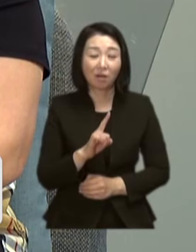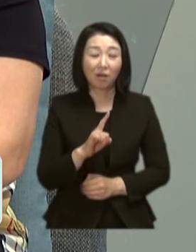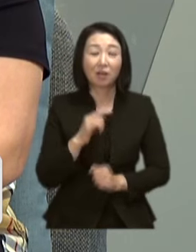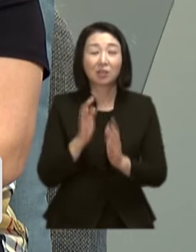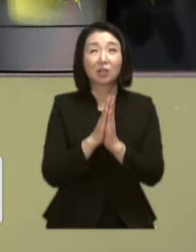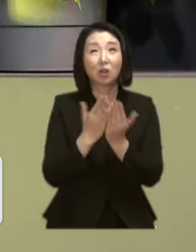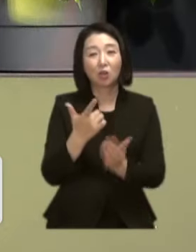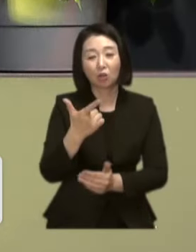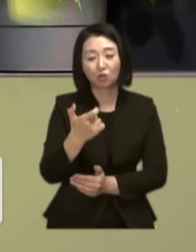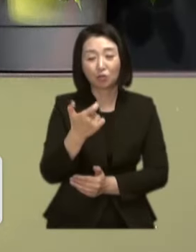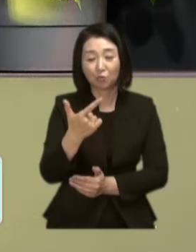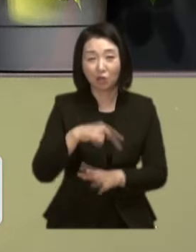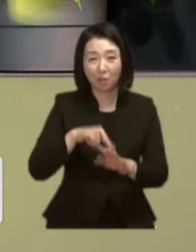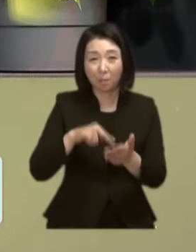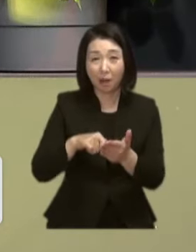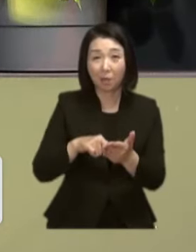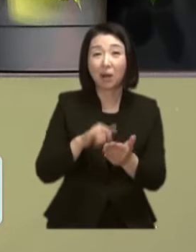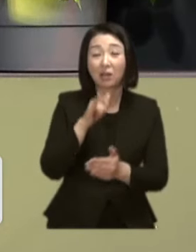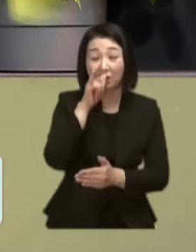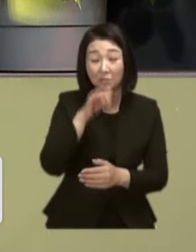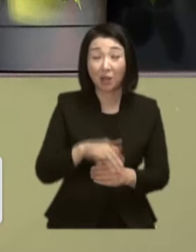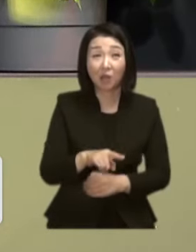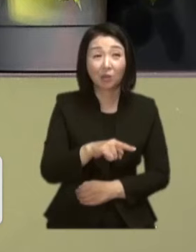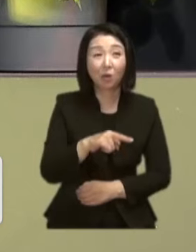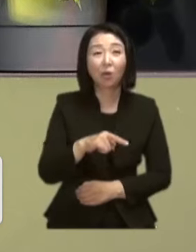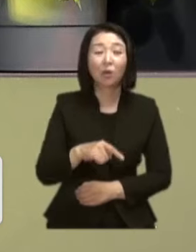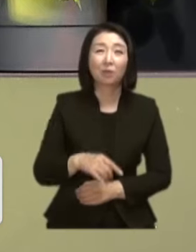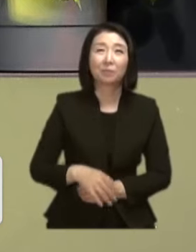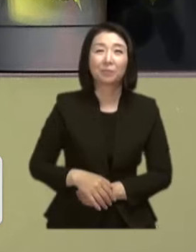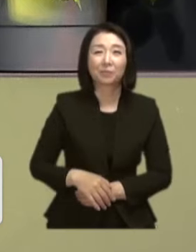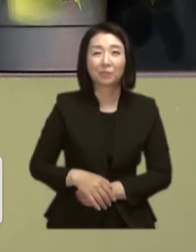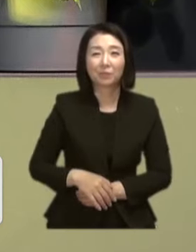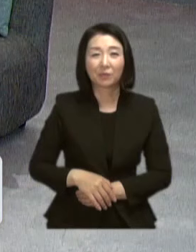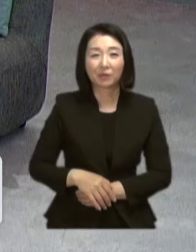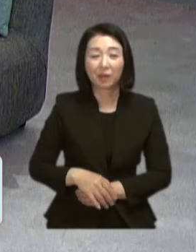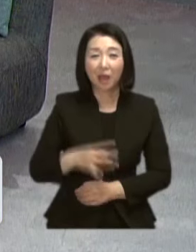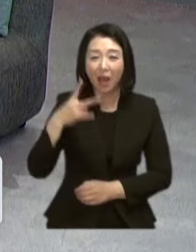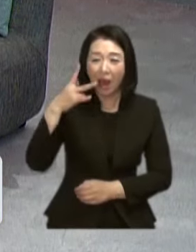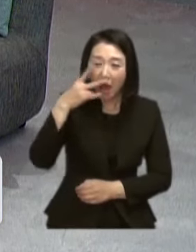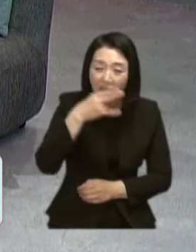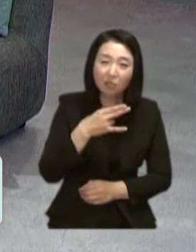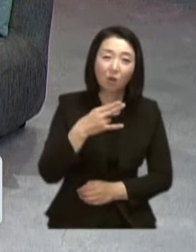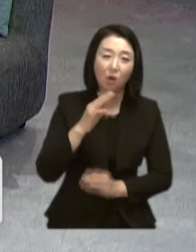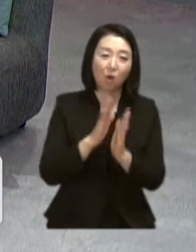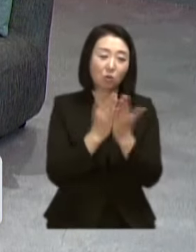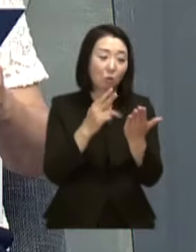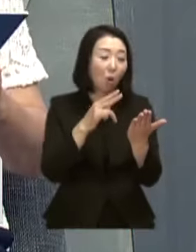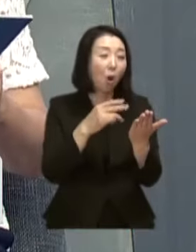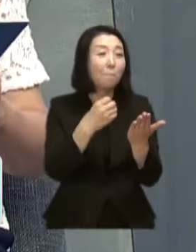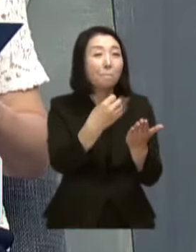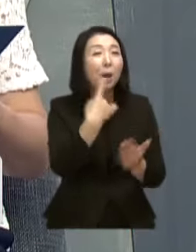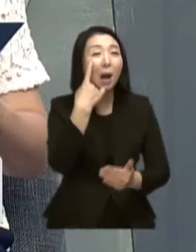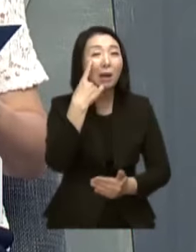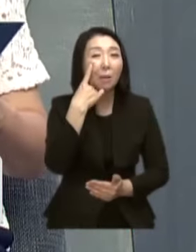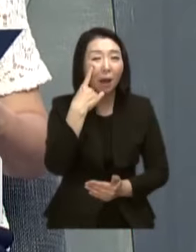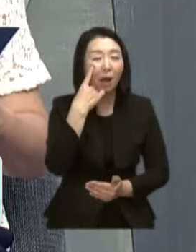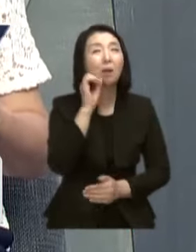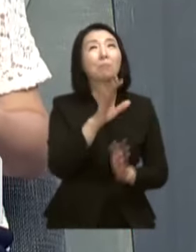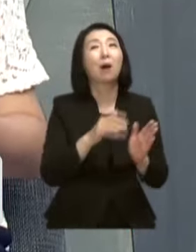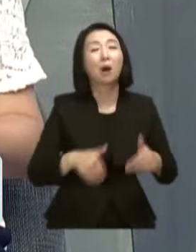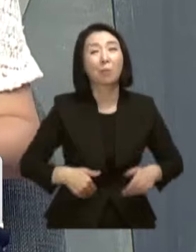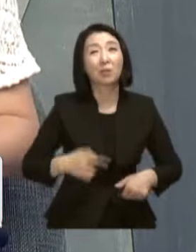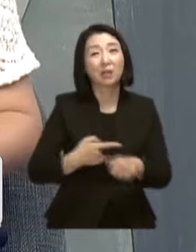있어야 된다. 너 에스더서를 얘기해봐. 그럼 애들이 얘기하고 지금 많이들 얘기해요. 단순히 읽는 거가 아니라 것만이 암송으로 막